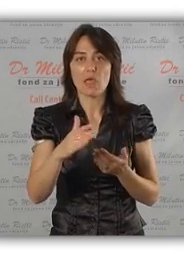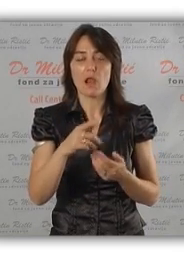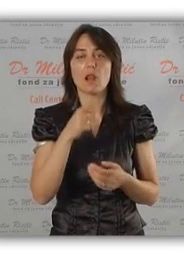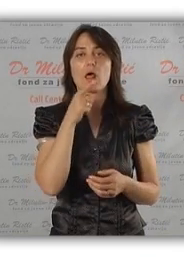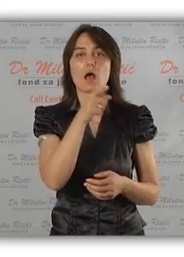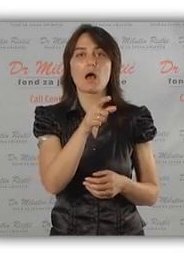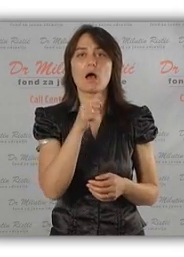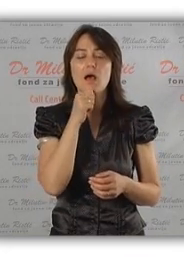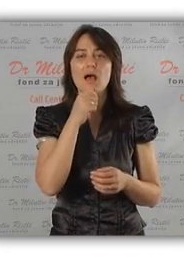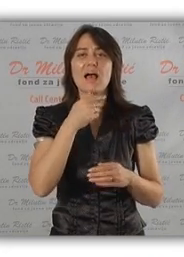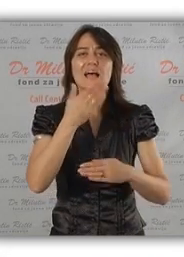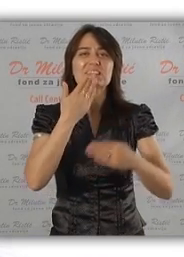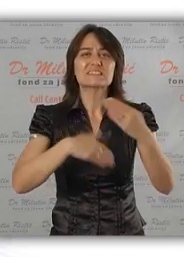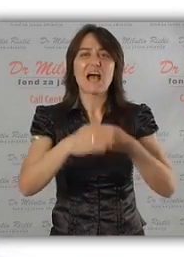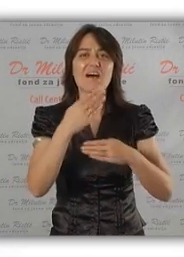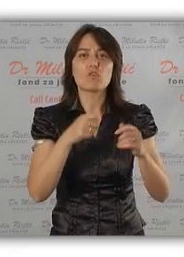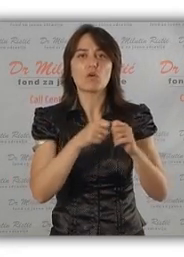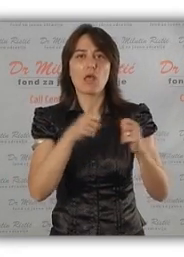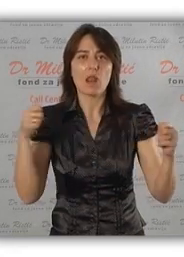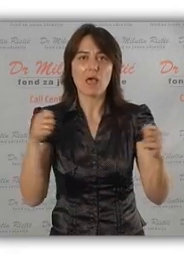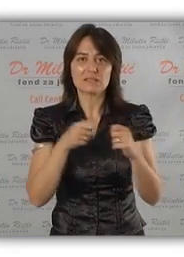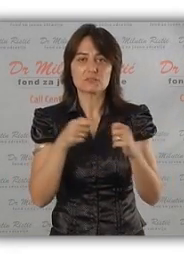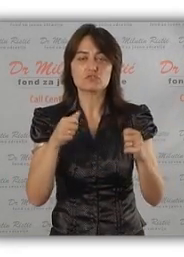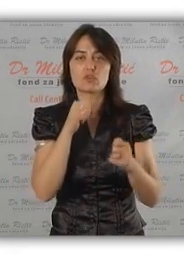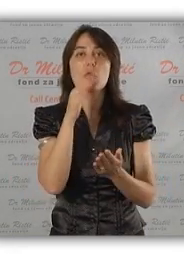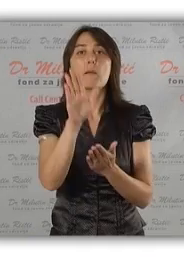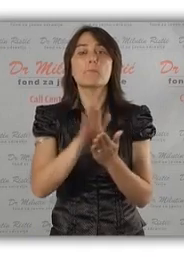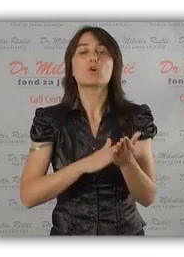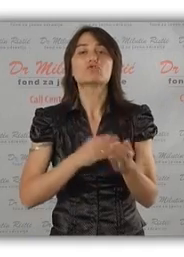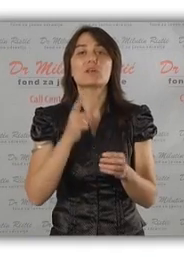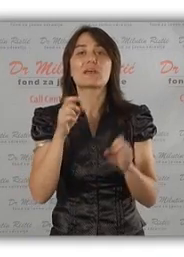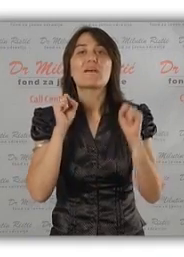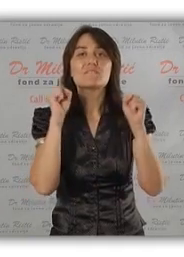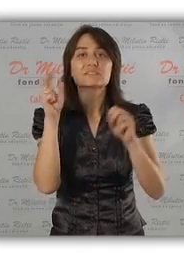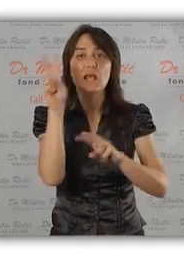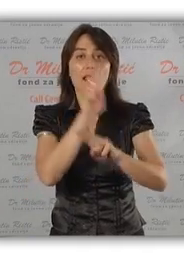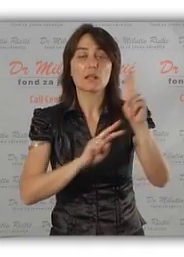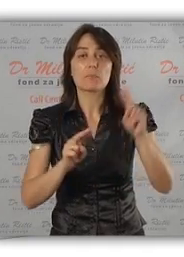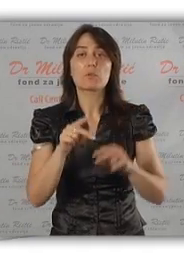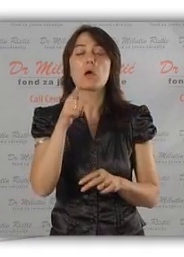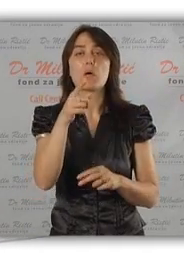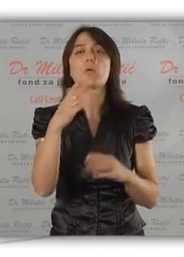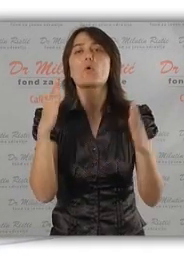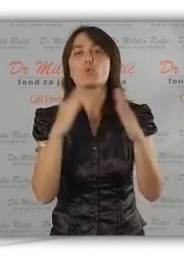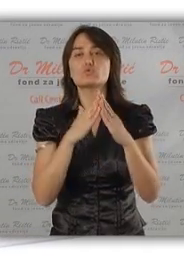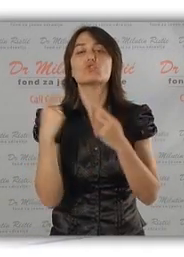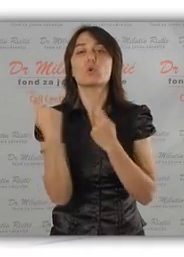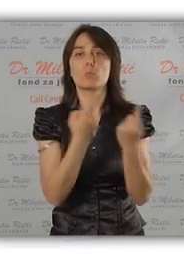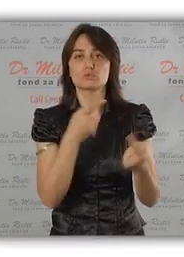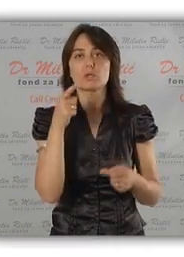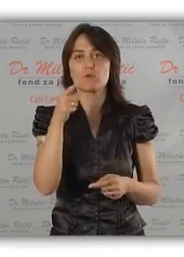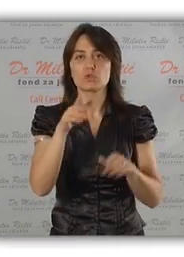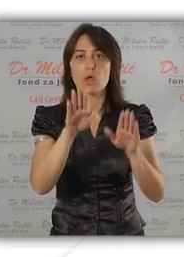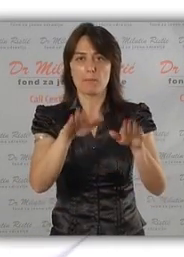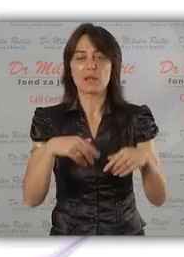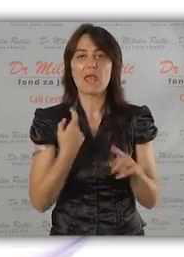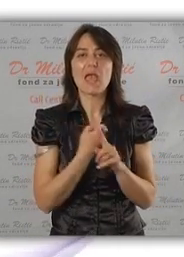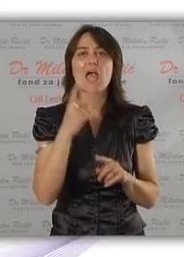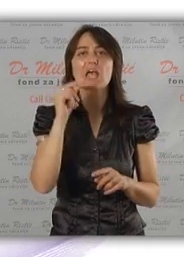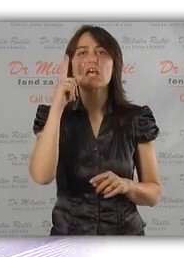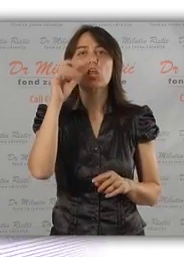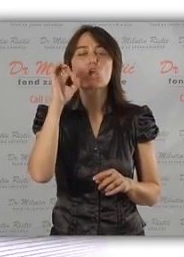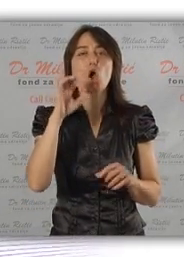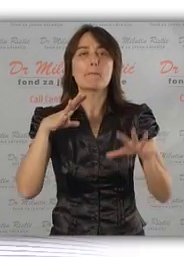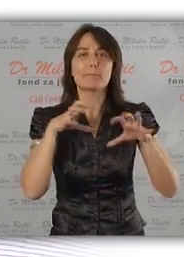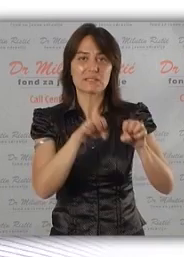tog oštećene regije, najčešće elastičnim zavojem, i početak fizikalne terapije. Ono što pacijent može da radi u